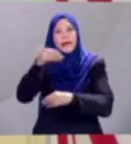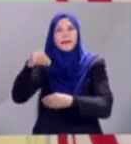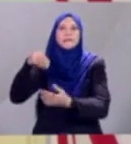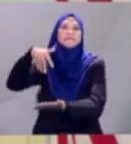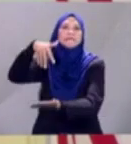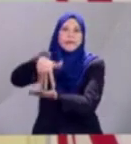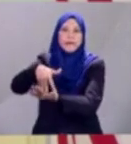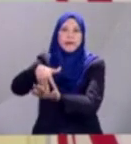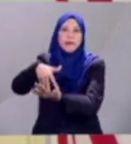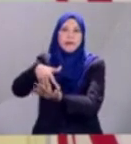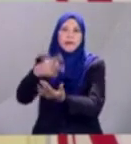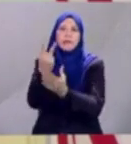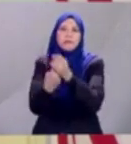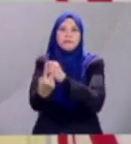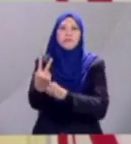dipenjara.